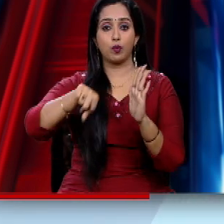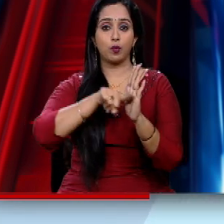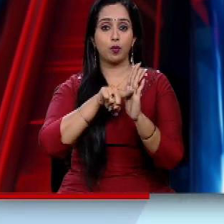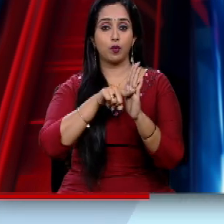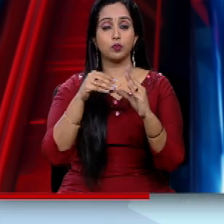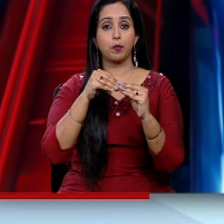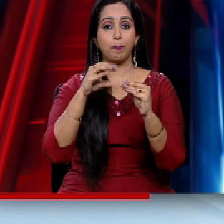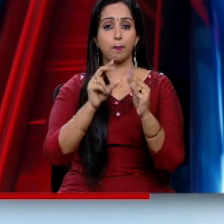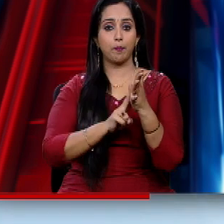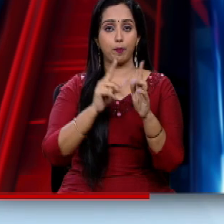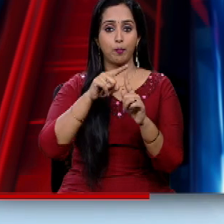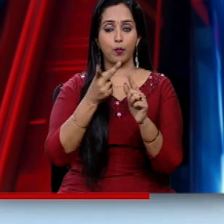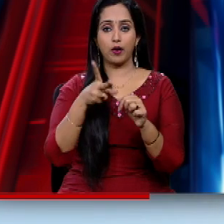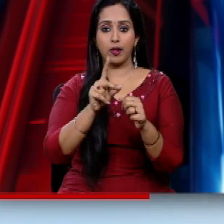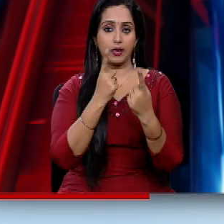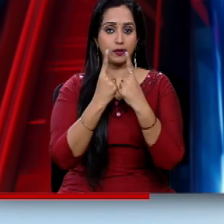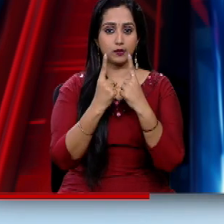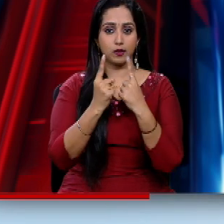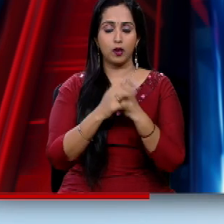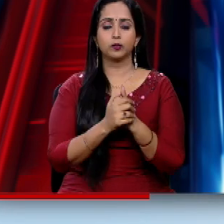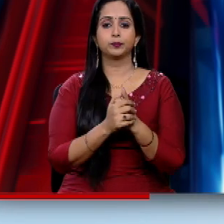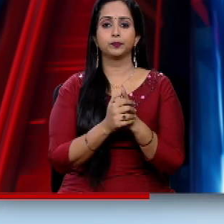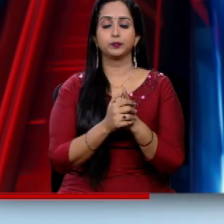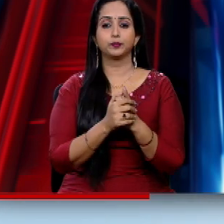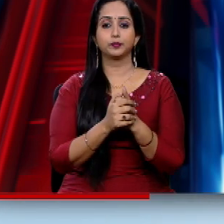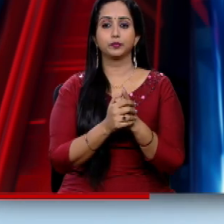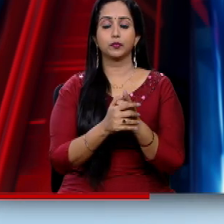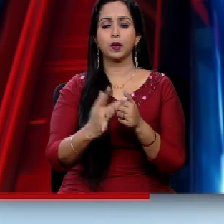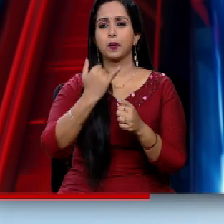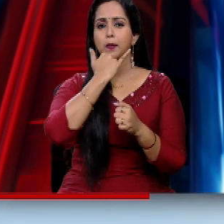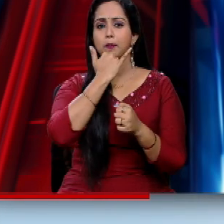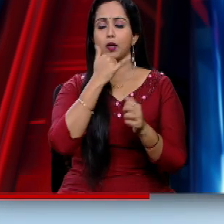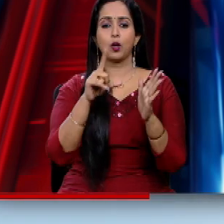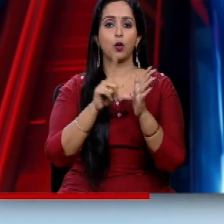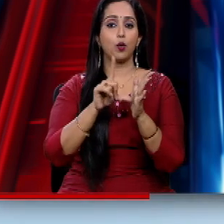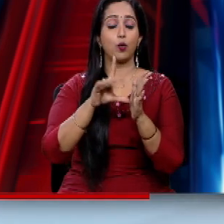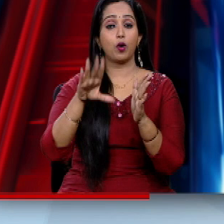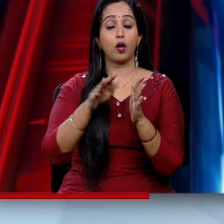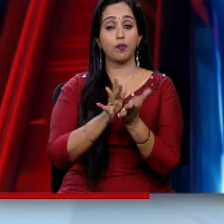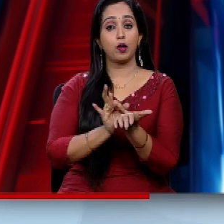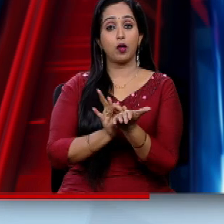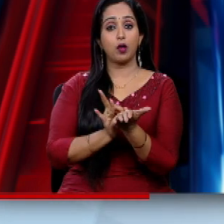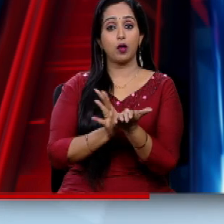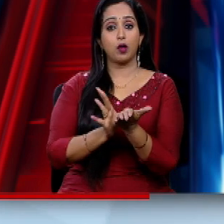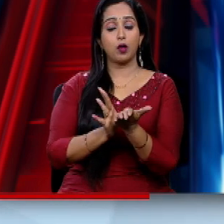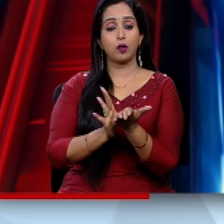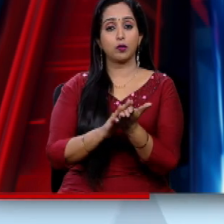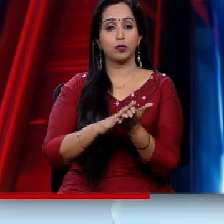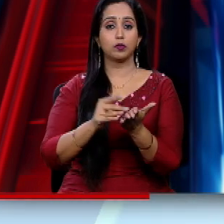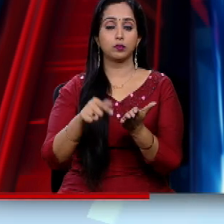ബോണ്ടുകളും പുനഃപരിശോധിച്ച് അത്തരം തെറ്റായിട്ടുള്ള വ്യവസ്ഥകൾ ഉണ്ടെങ്കിൽ ഒഴിവാക്കേണ്ടതാണ്